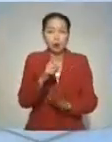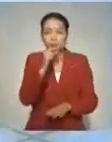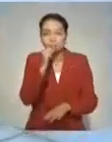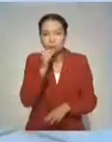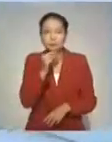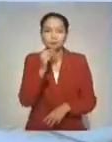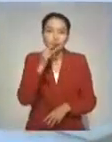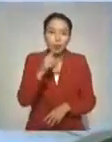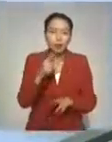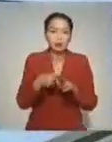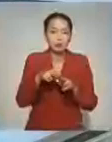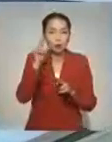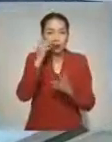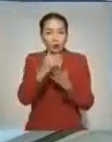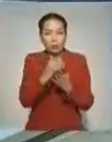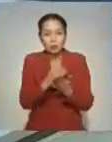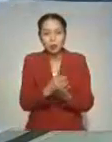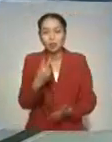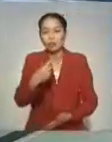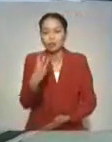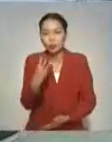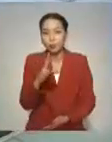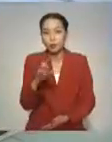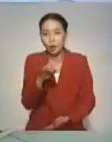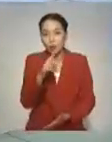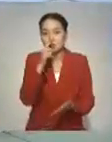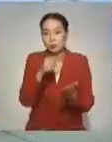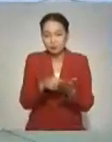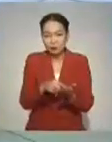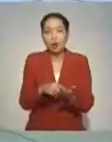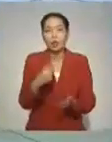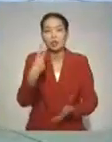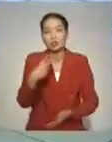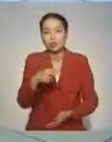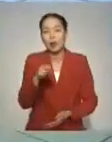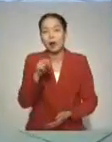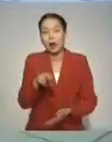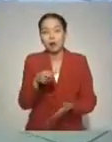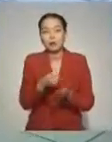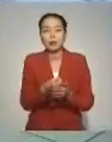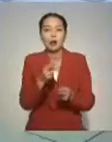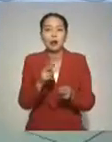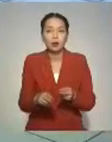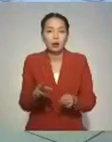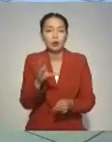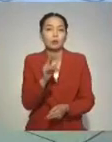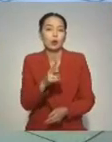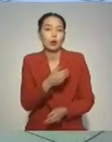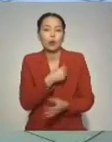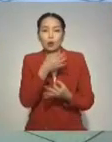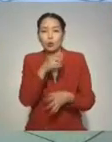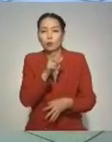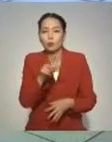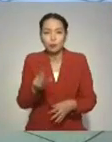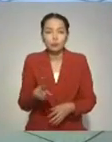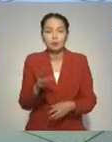уақыт күнтізбе бойынша 23-ші наурызға дәл келіп отыр. 20 сәуірге дейін оразаға ниет еткен әрбір мұсылман ішіп